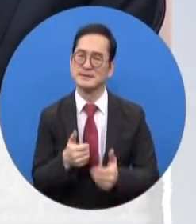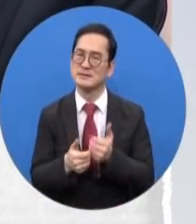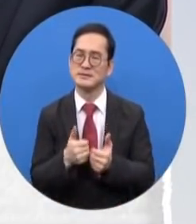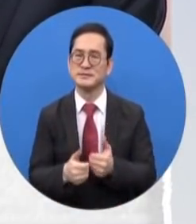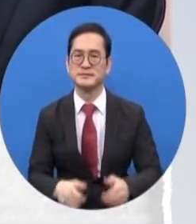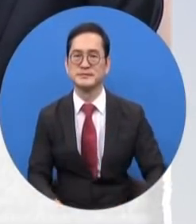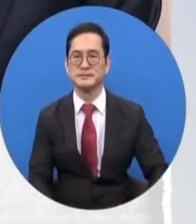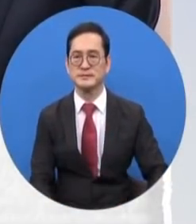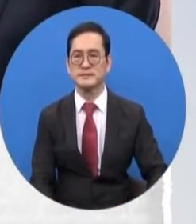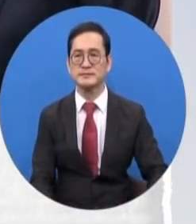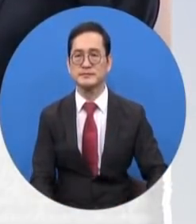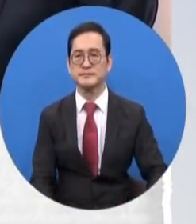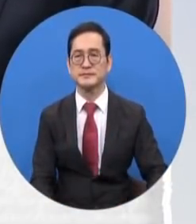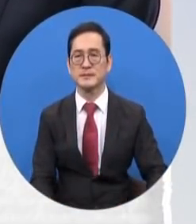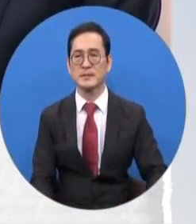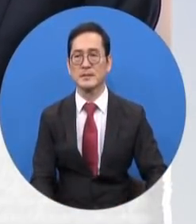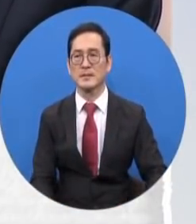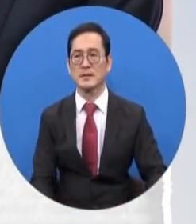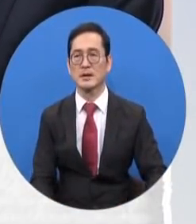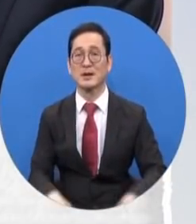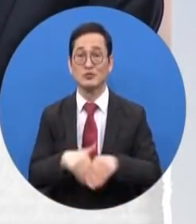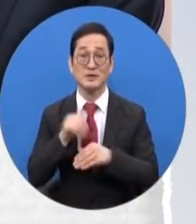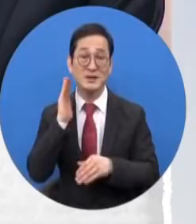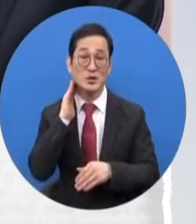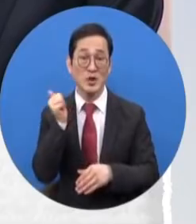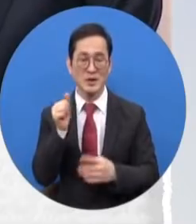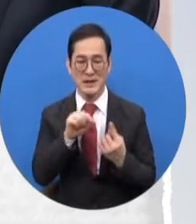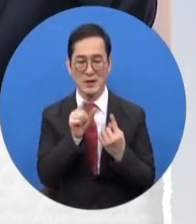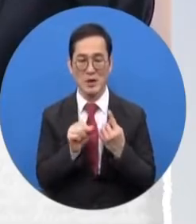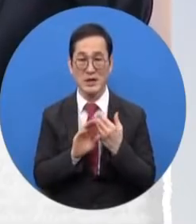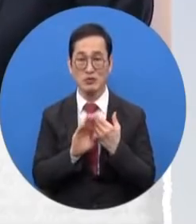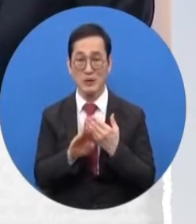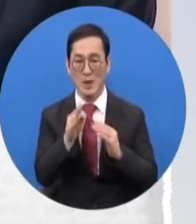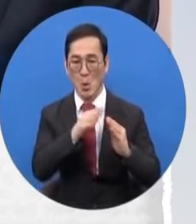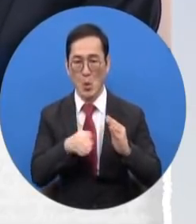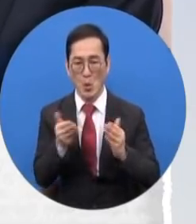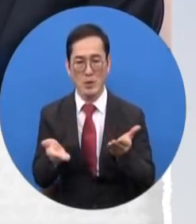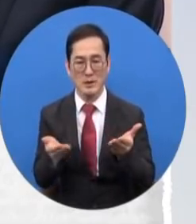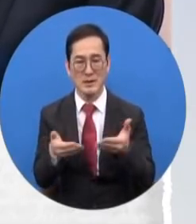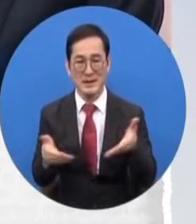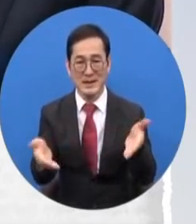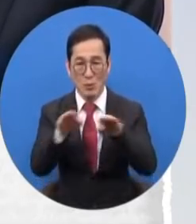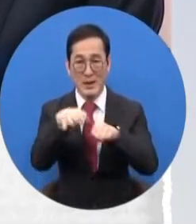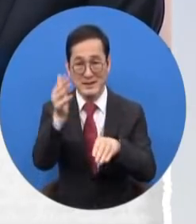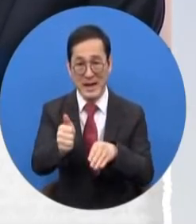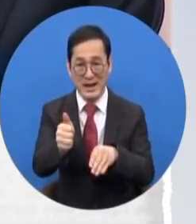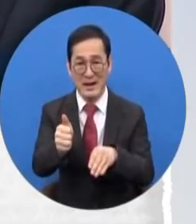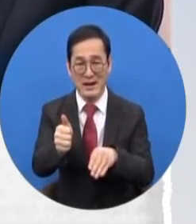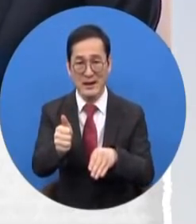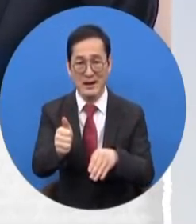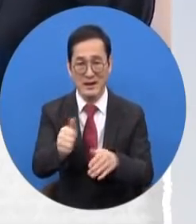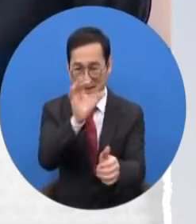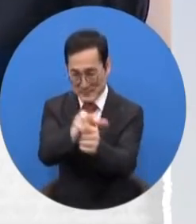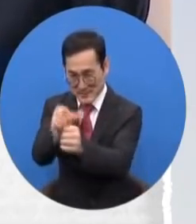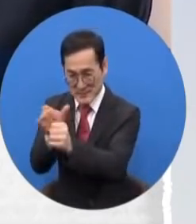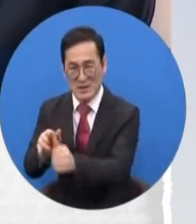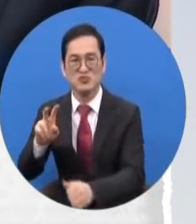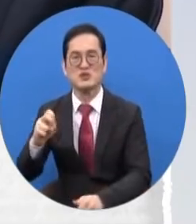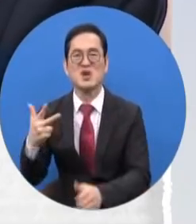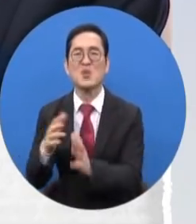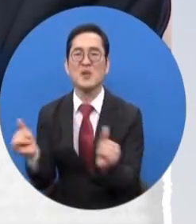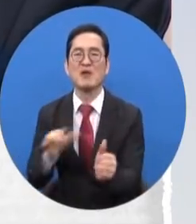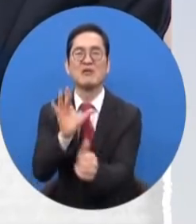정부가 1월 이후에 공공기관장 인사만 27명을 했다는 게 보도입니다. 오히려 이렇게 임기 말에